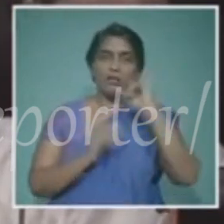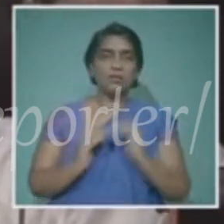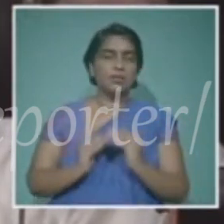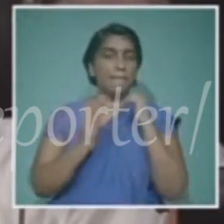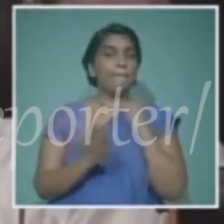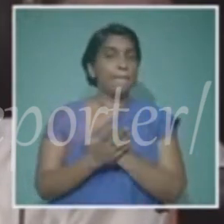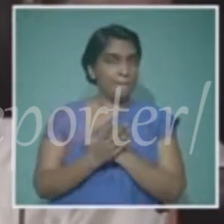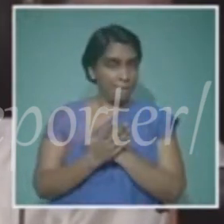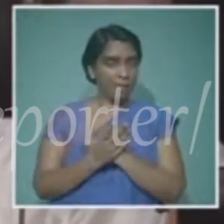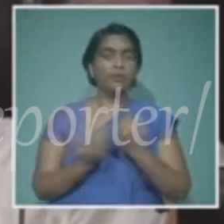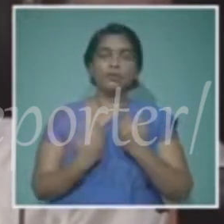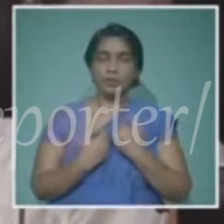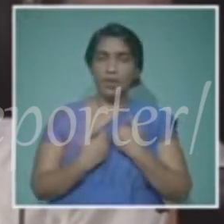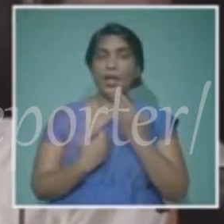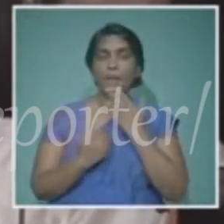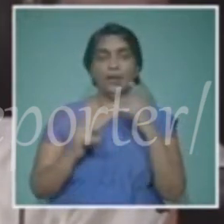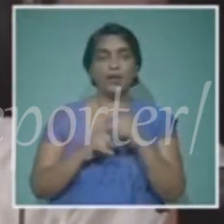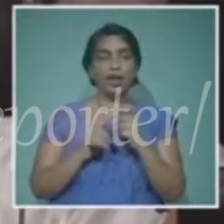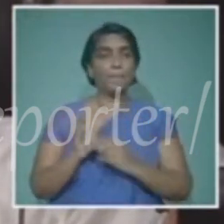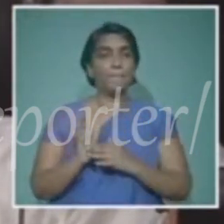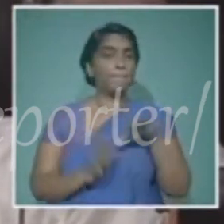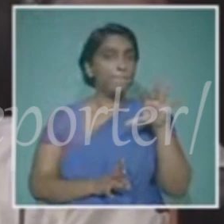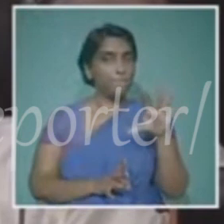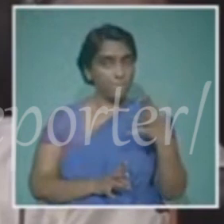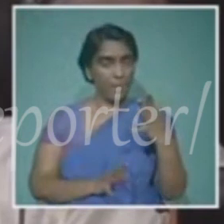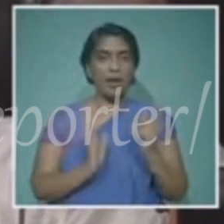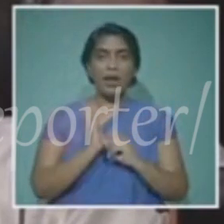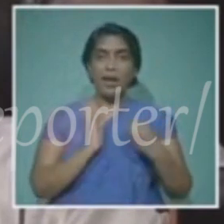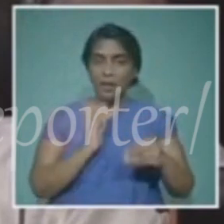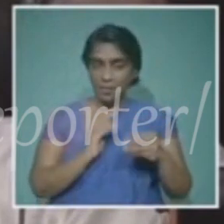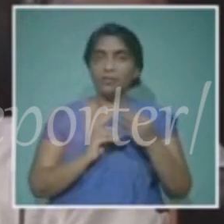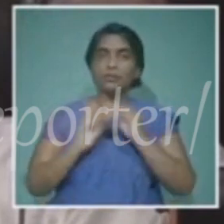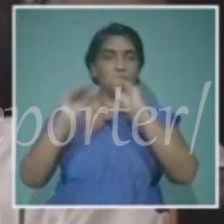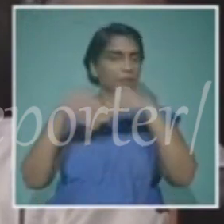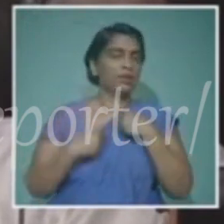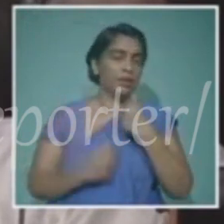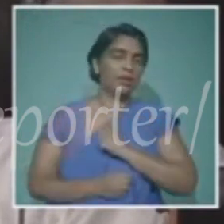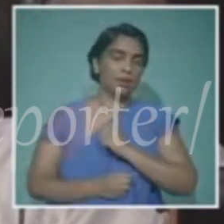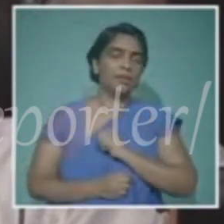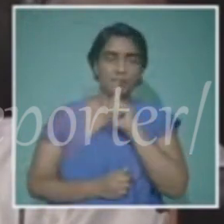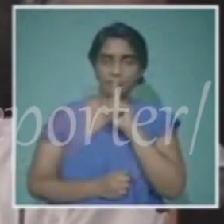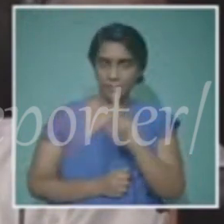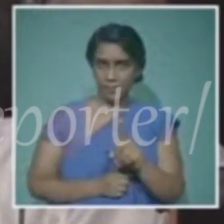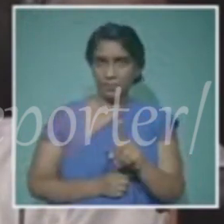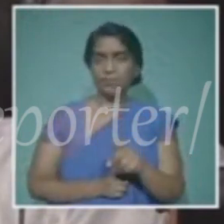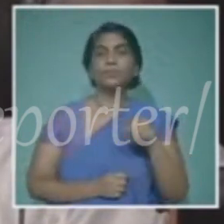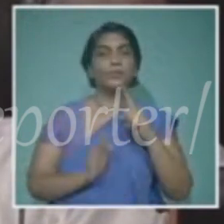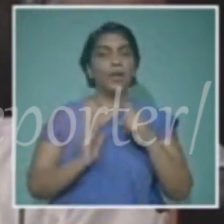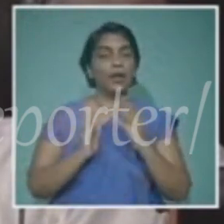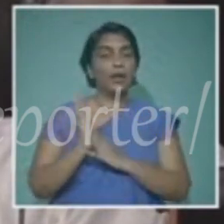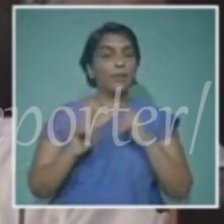සංවර්ධන බැංකුව අපට ඇමරිකන් ඩොලර් මිලියන 500ක් ණය ආධාරයක් ලබා දීමට කැමැත්ත පළ කර තිබෙනවා.